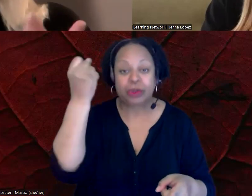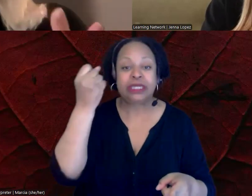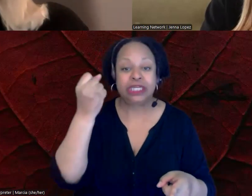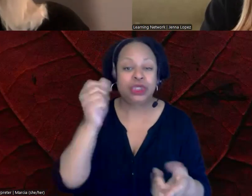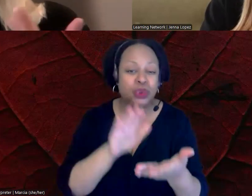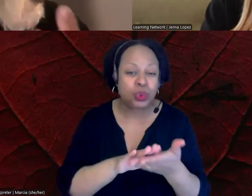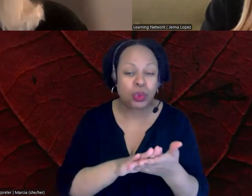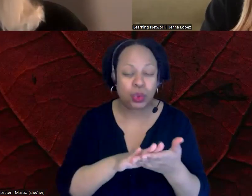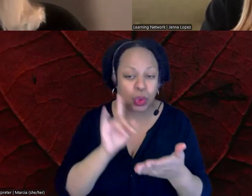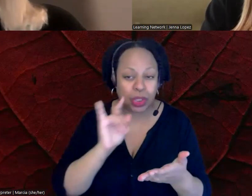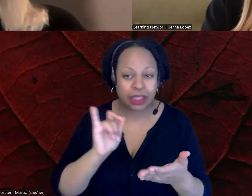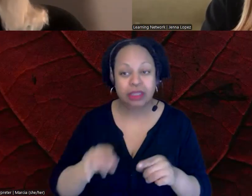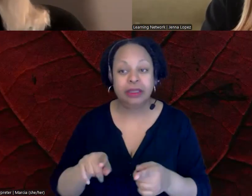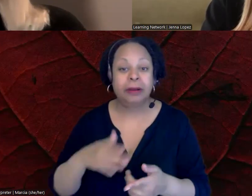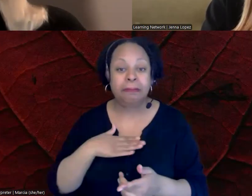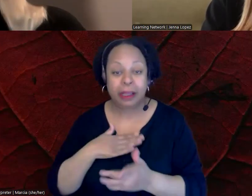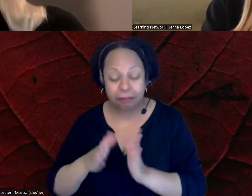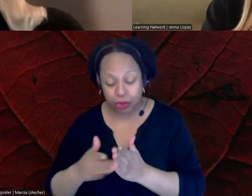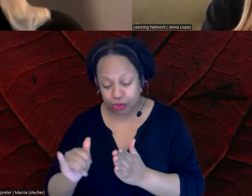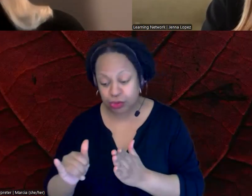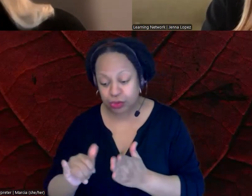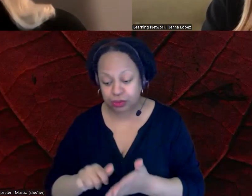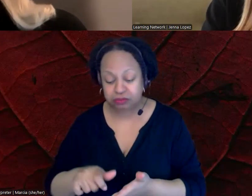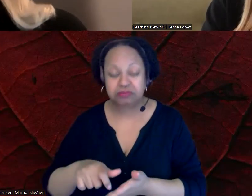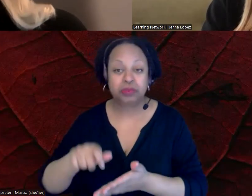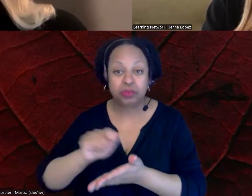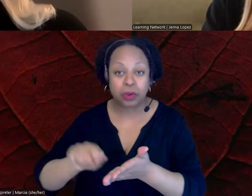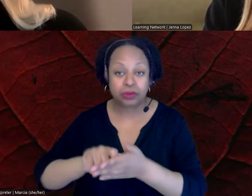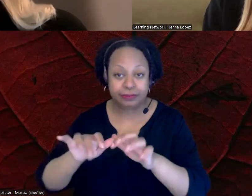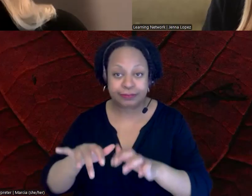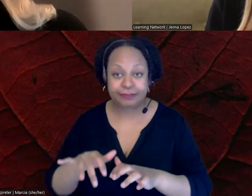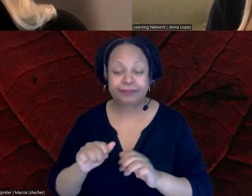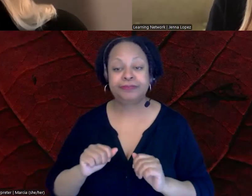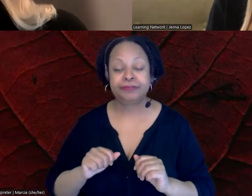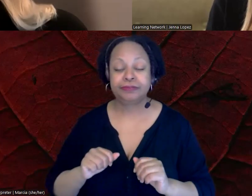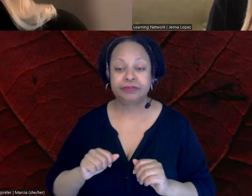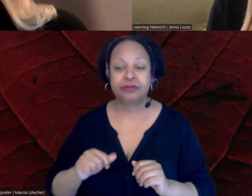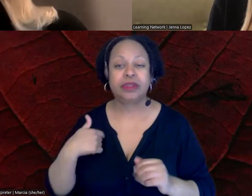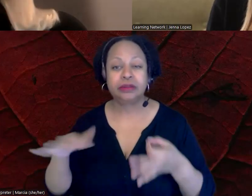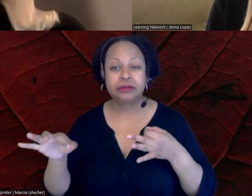Mais également dans mon livre, j'ai commencé à le décrire.